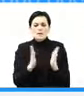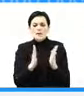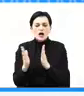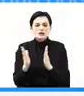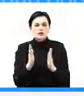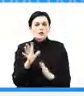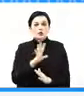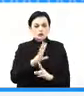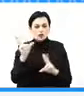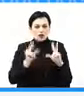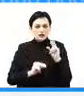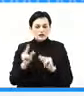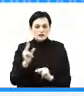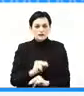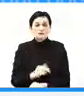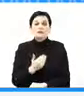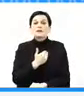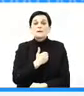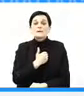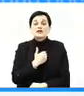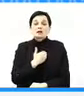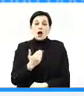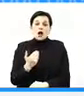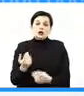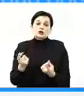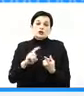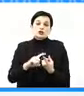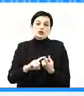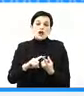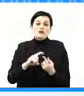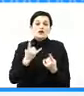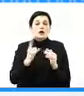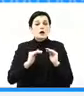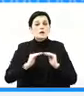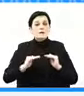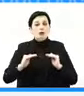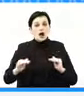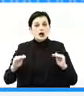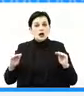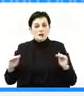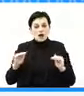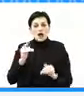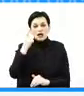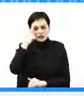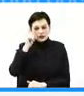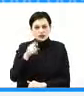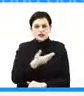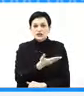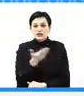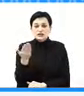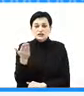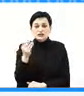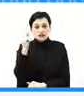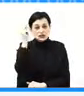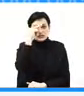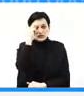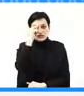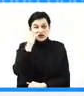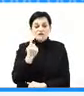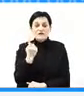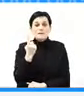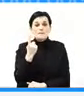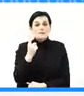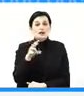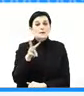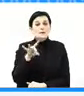მაქსიმალურად იყოს გათვალისწინებული. მინდა შევეხო ბაგა-ბაღებს. თქვენ იცით, რომ სწავლა 1